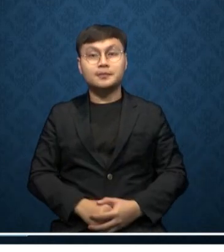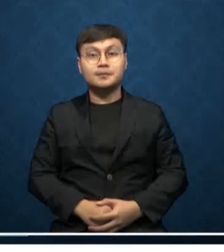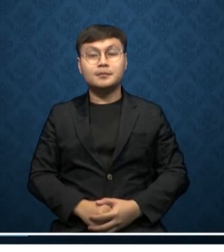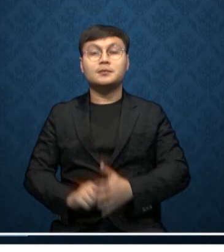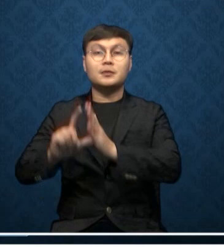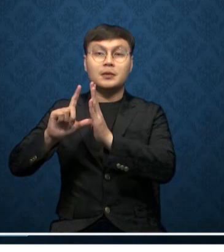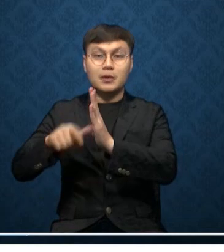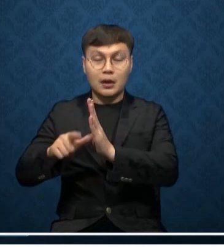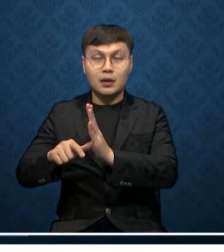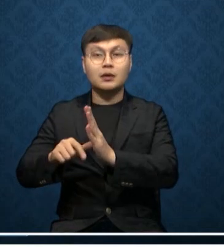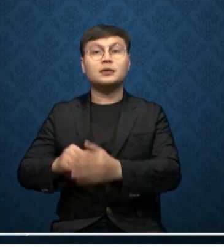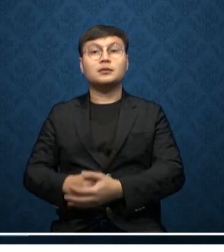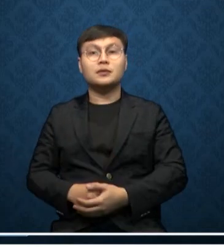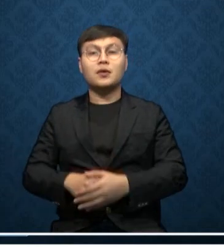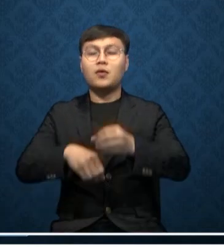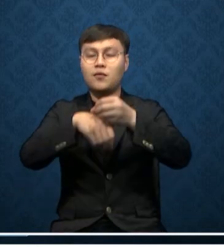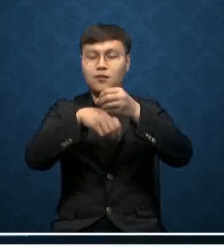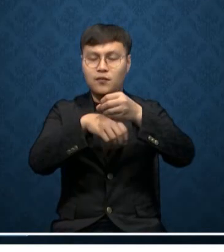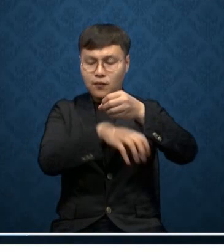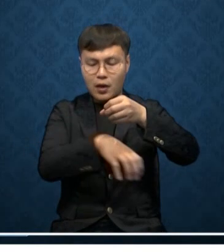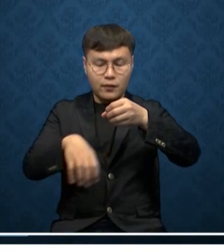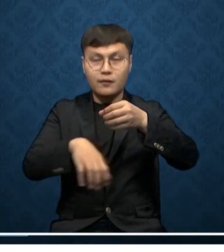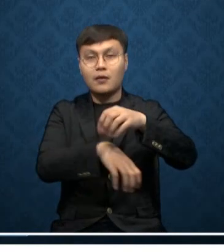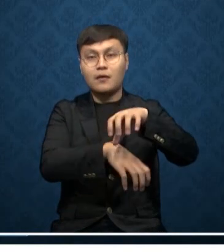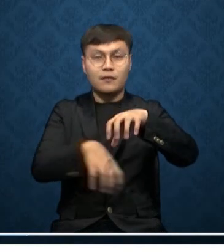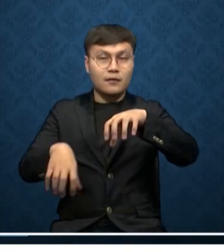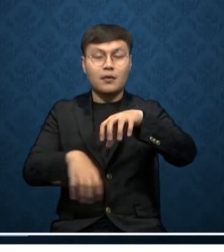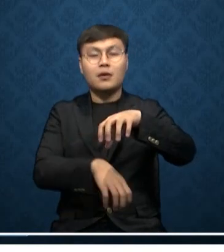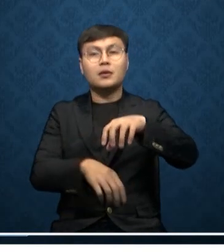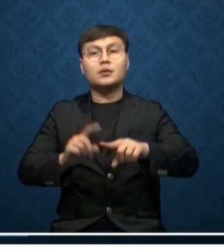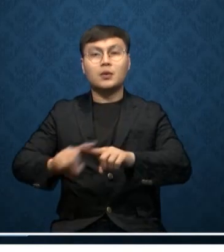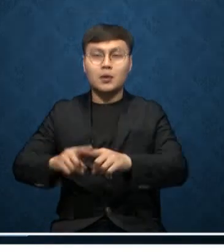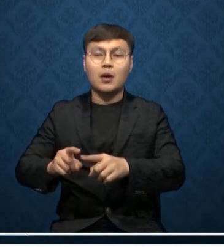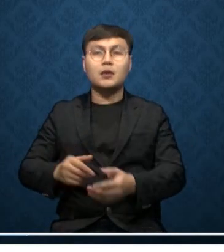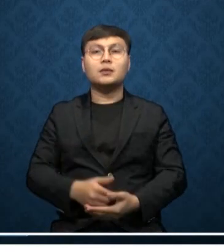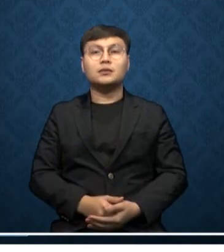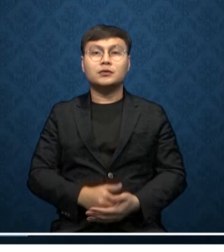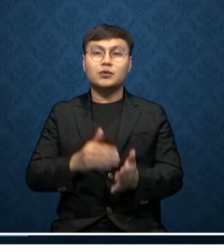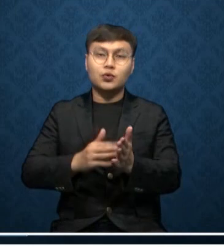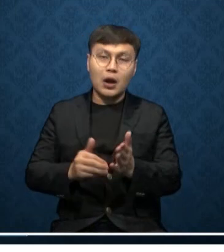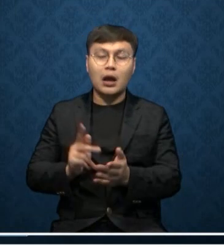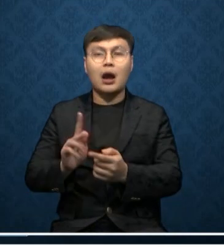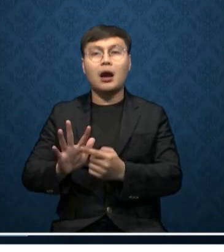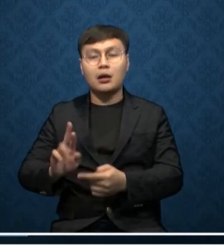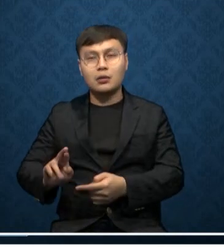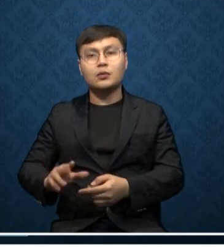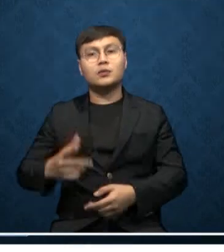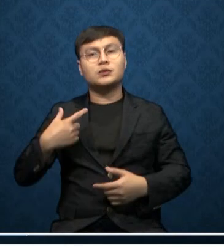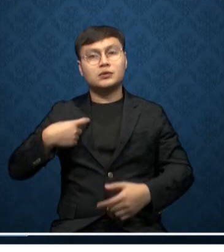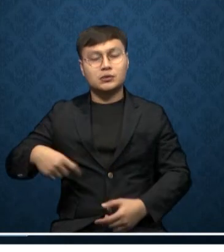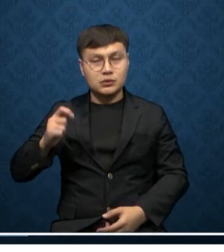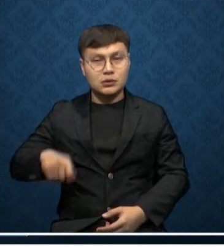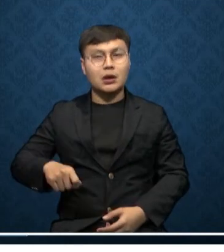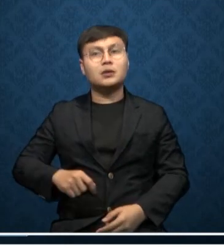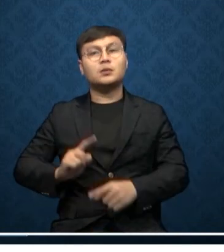เลขาแล้วก็มีฝ่ายเลขาของศาลหน่วยธุรการของศาลนะร่วมมาเป็นกระบวน